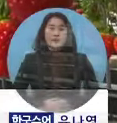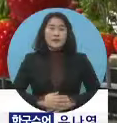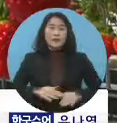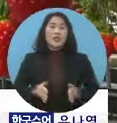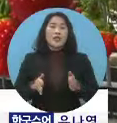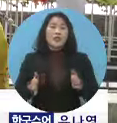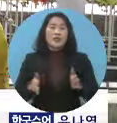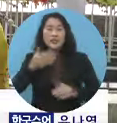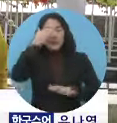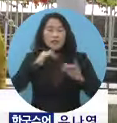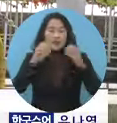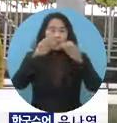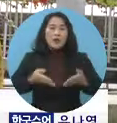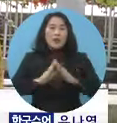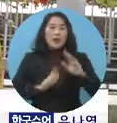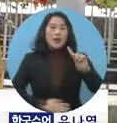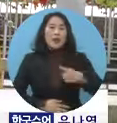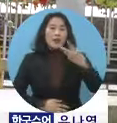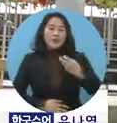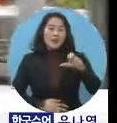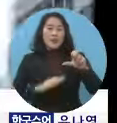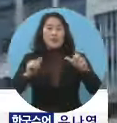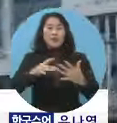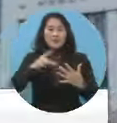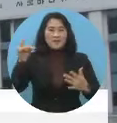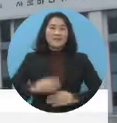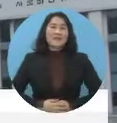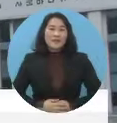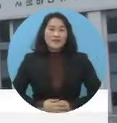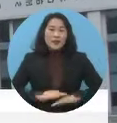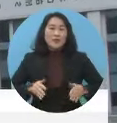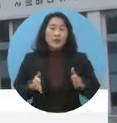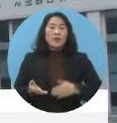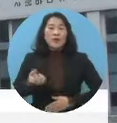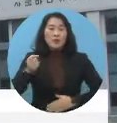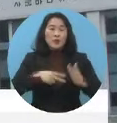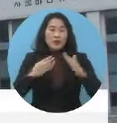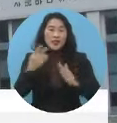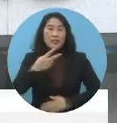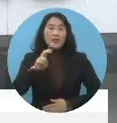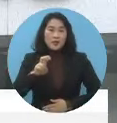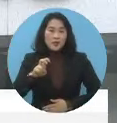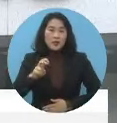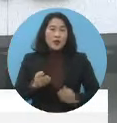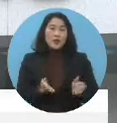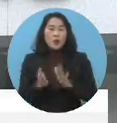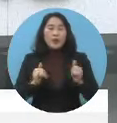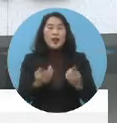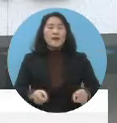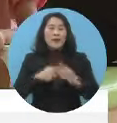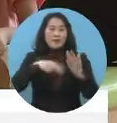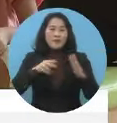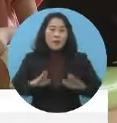예 전환 한도가 청년창업 농업인 175명 을 선발합니다 전남 도립 도서관 이 2020년 도민과